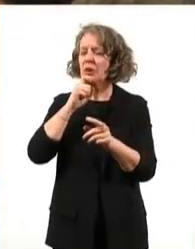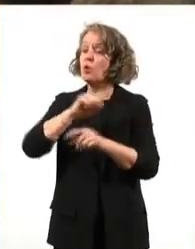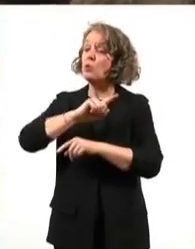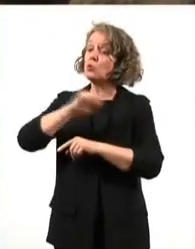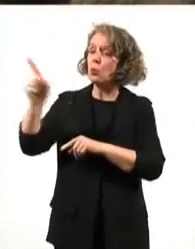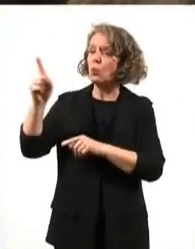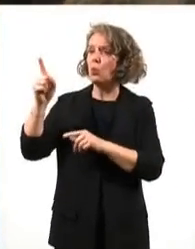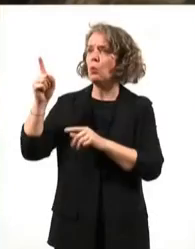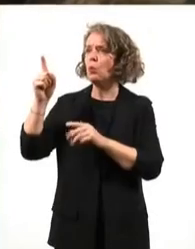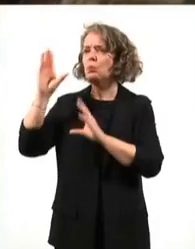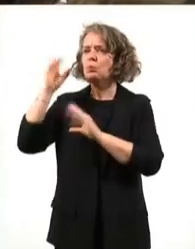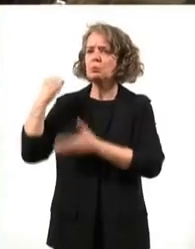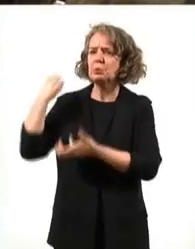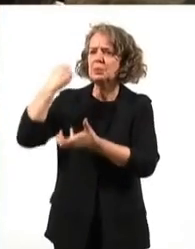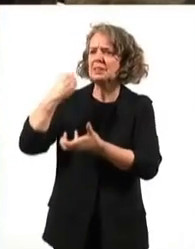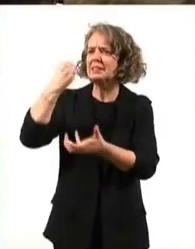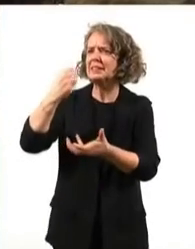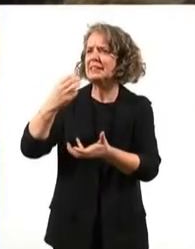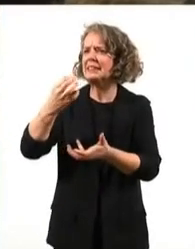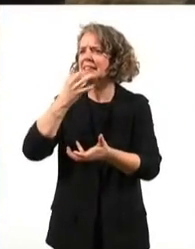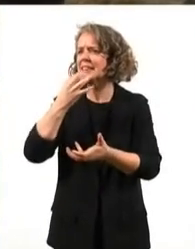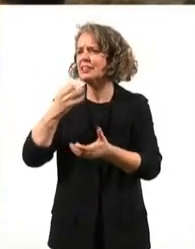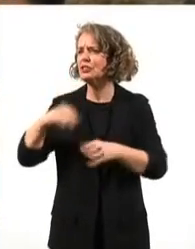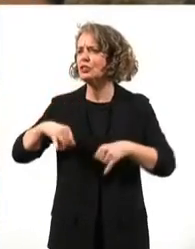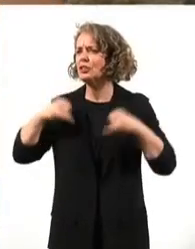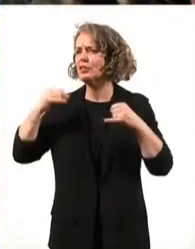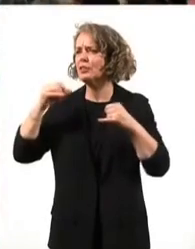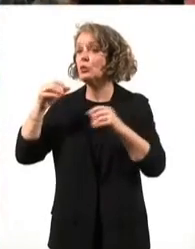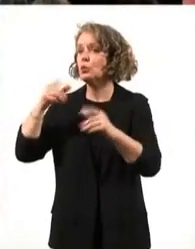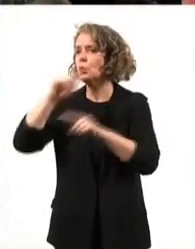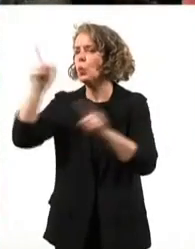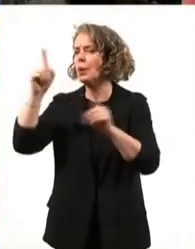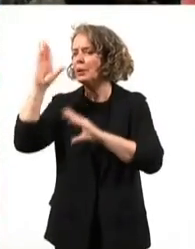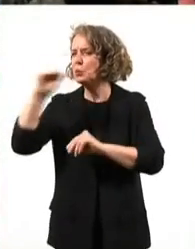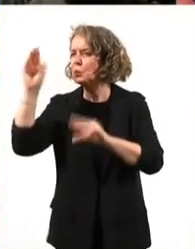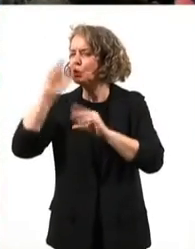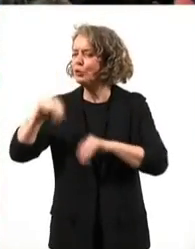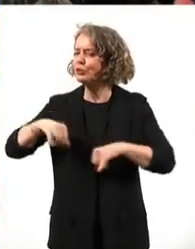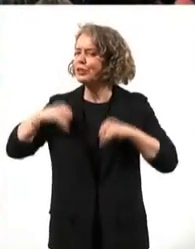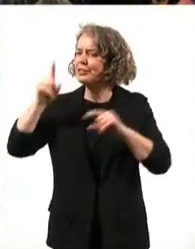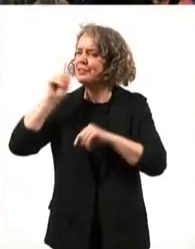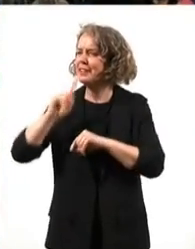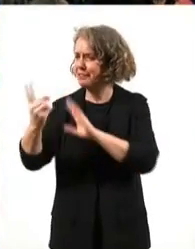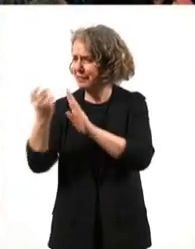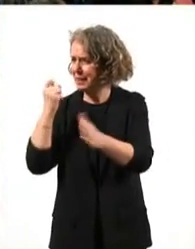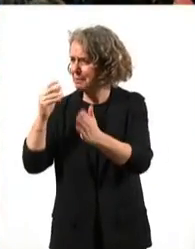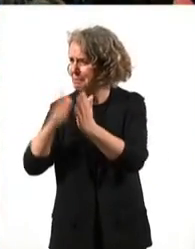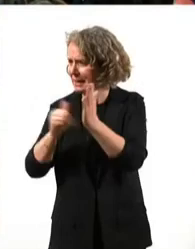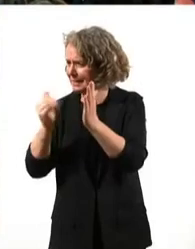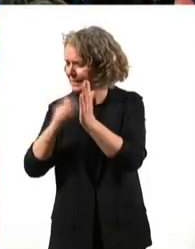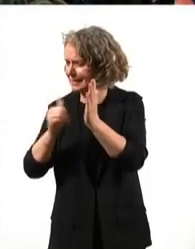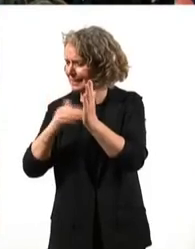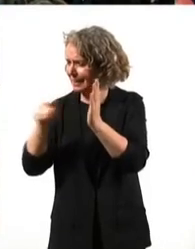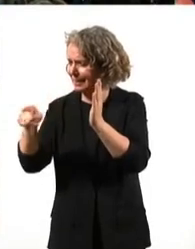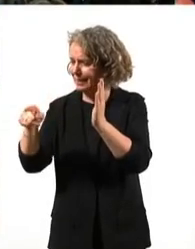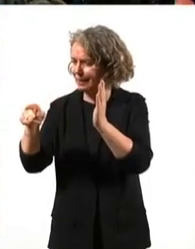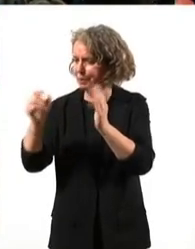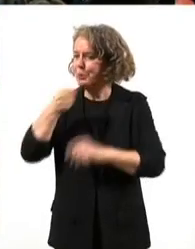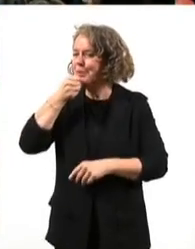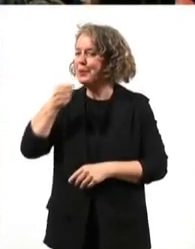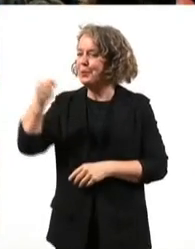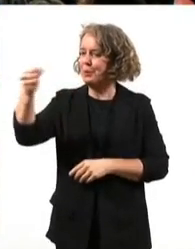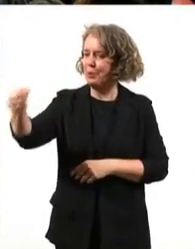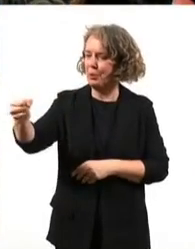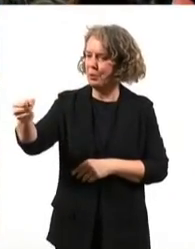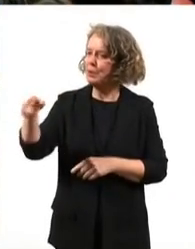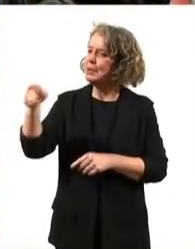on a deux jeunes filles qui nous viennent de là-bas. Samina, peut-être je te donne le micro.